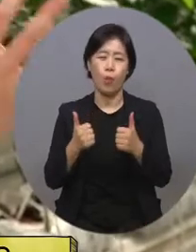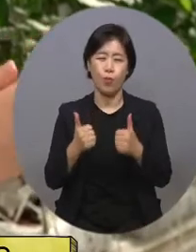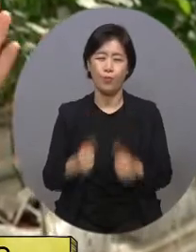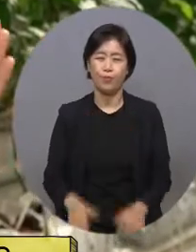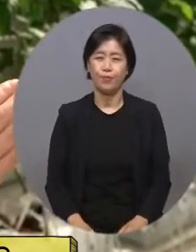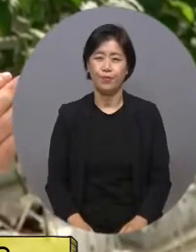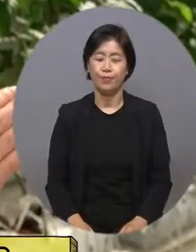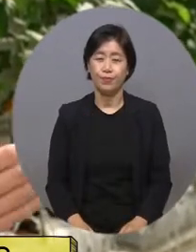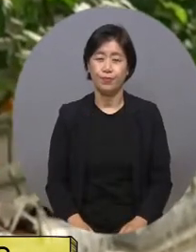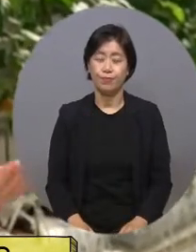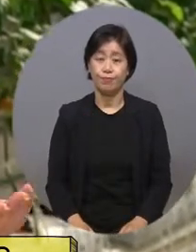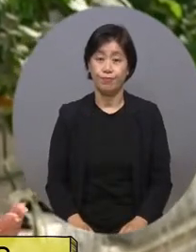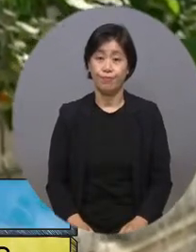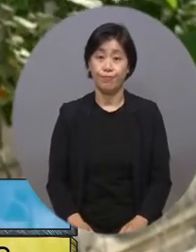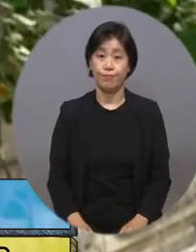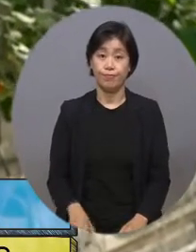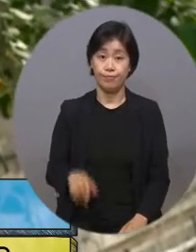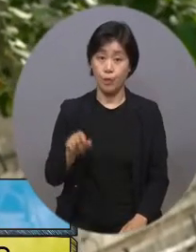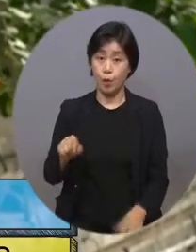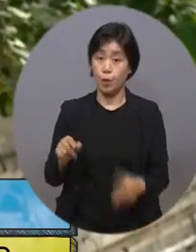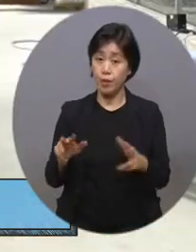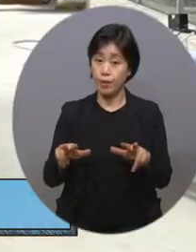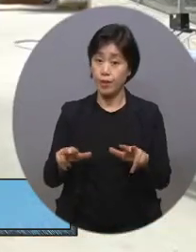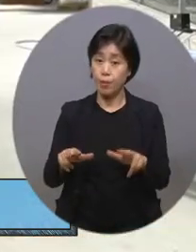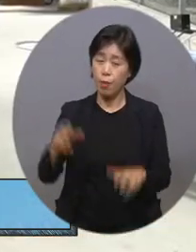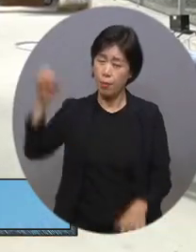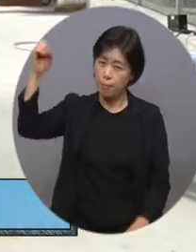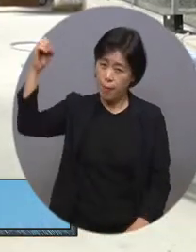지금 맛과도 다 연관이 돼 있는 예, 거겠죠? 그렇죠.